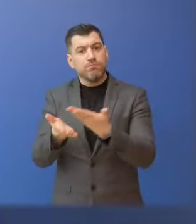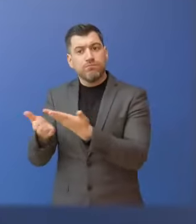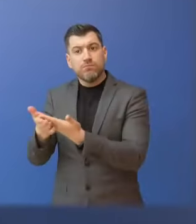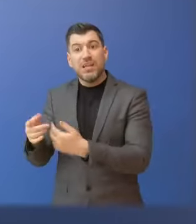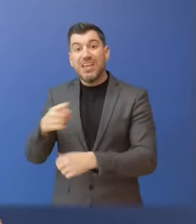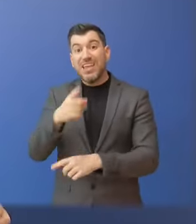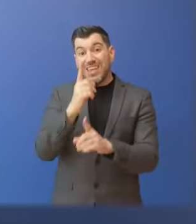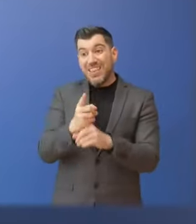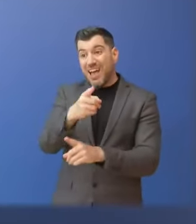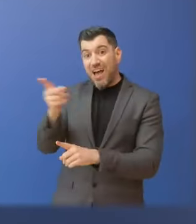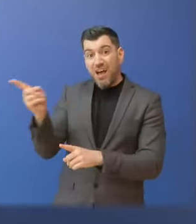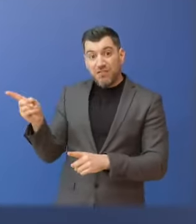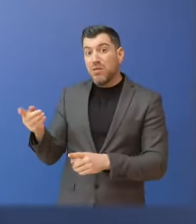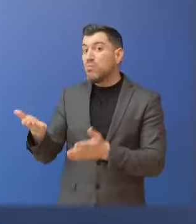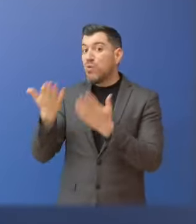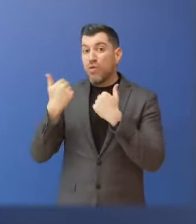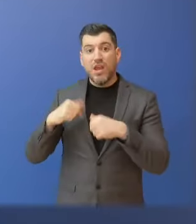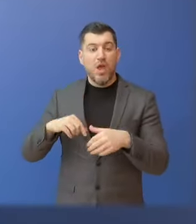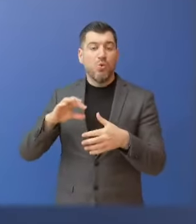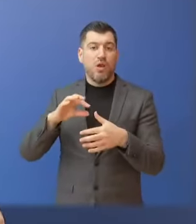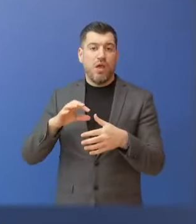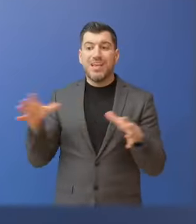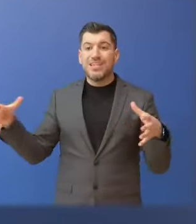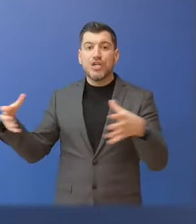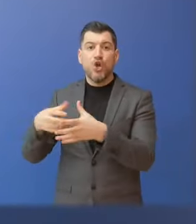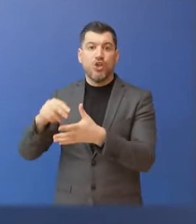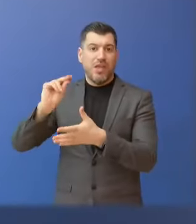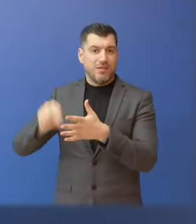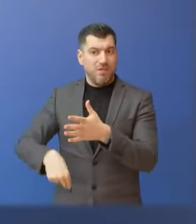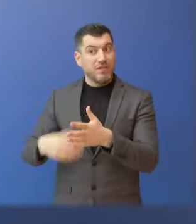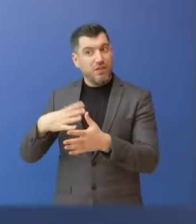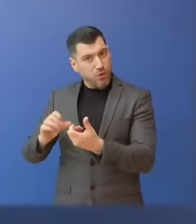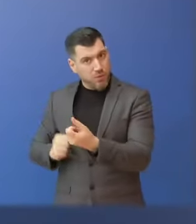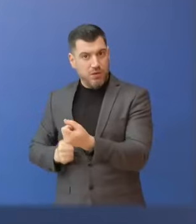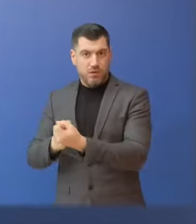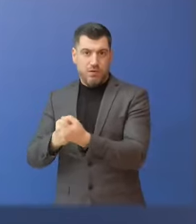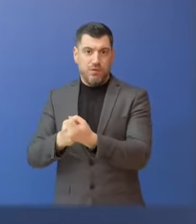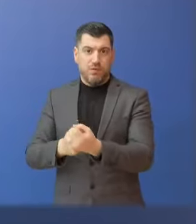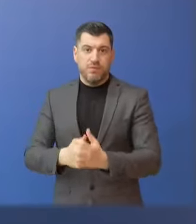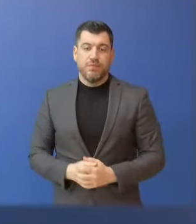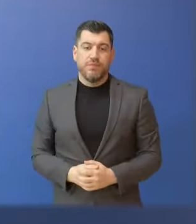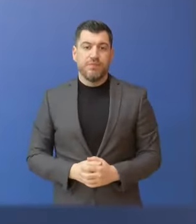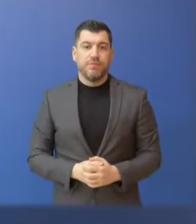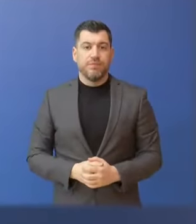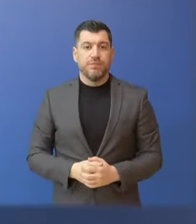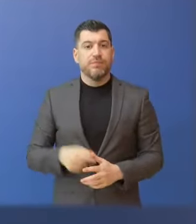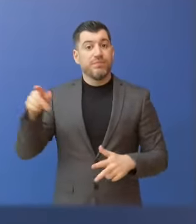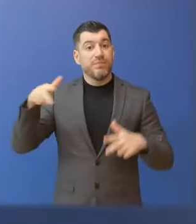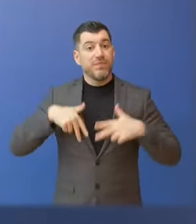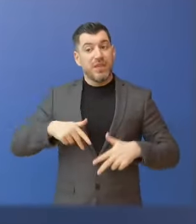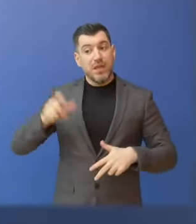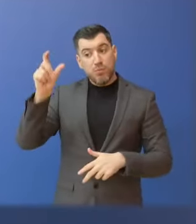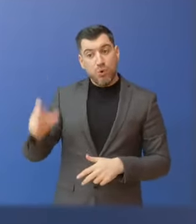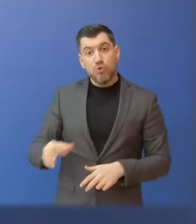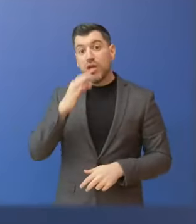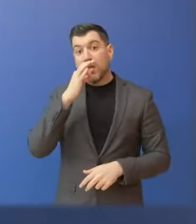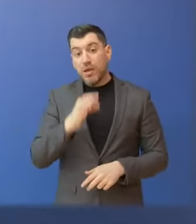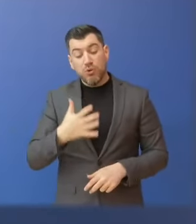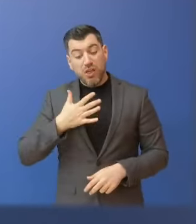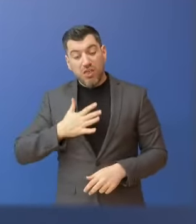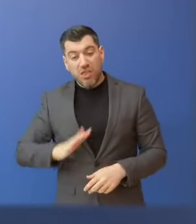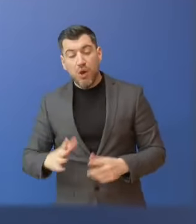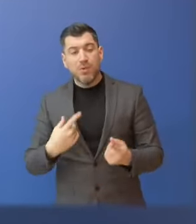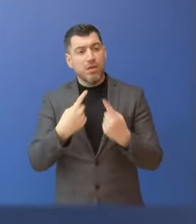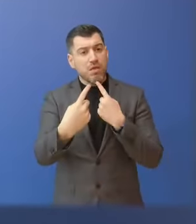καλύπτονται από συλλογικές συμβάσεις εργασίας η υπουργός τόνισε την ανάγκη ουσιαστικού ανεμπόδιστο και